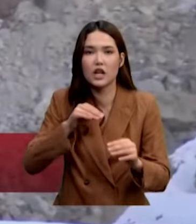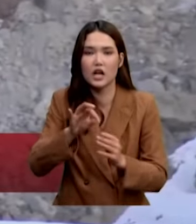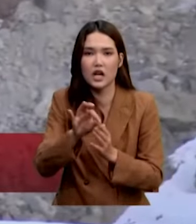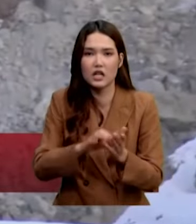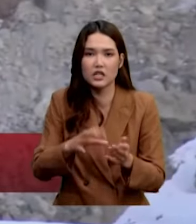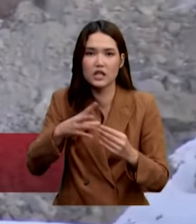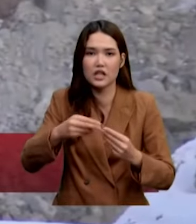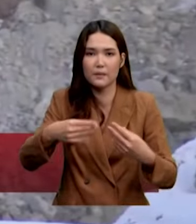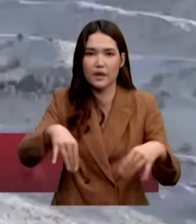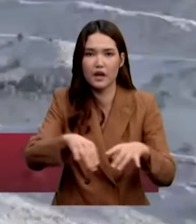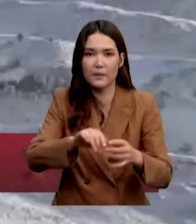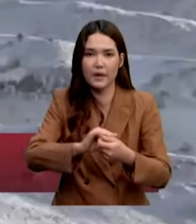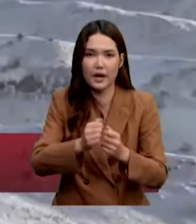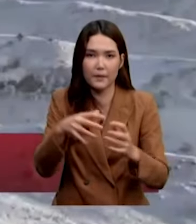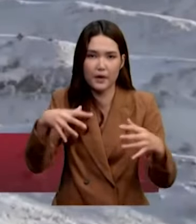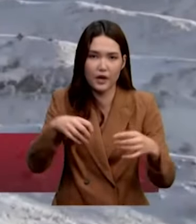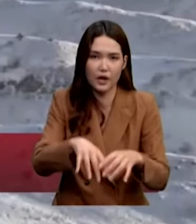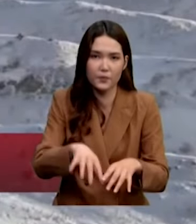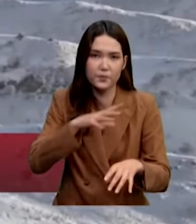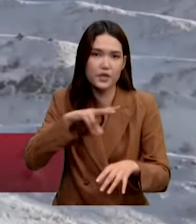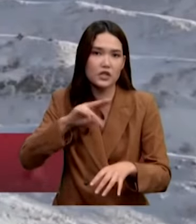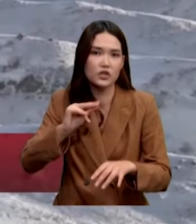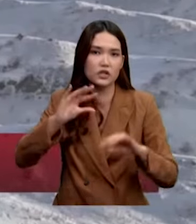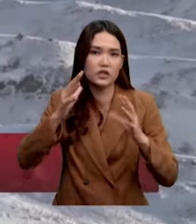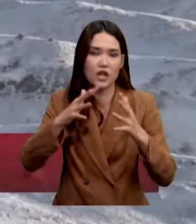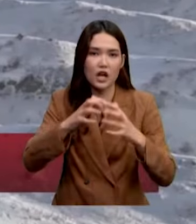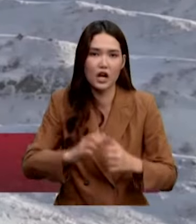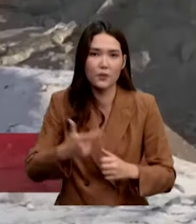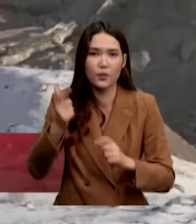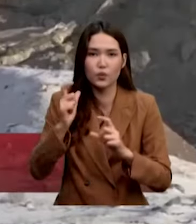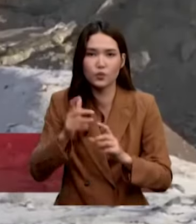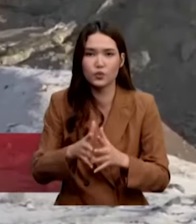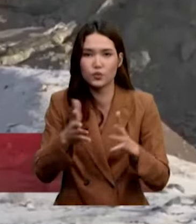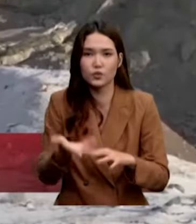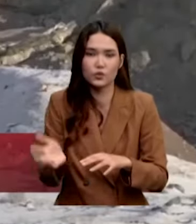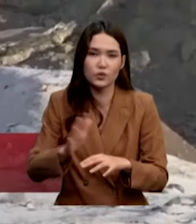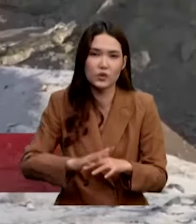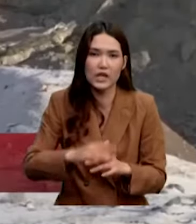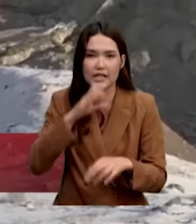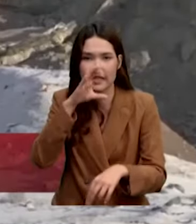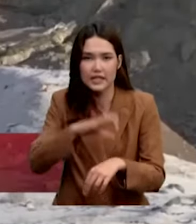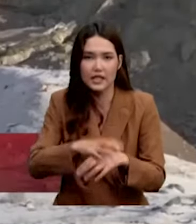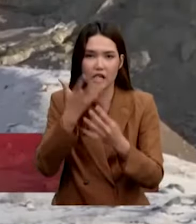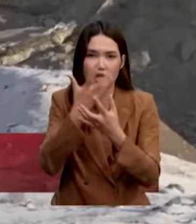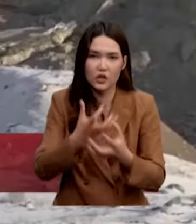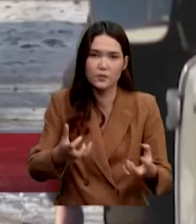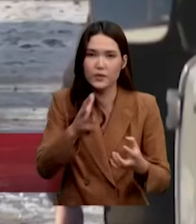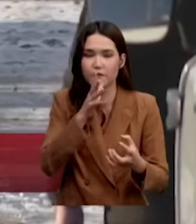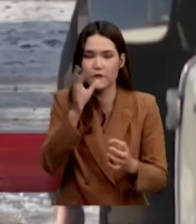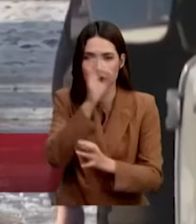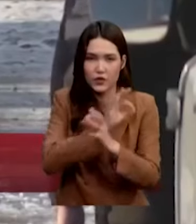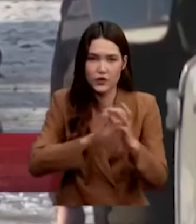моментально засыпало землей и камнями. По данным ДЧС, произошло обрушение грунта, но сложно было заметить из-за темного времени